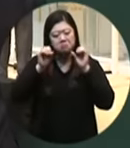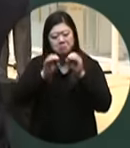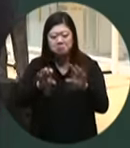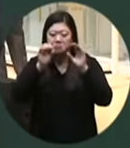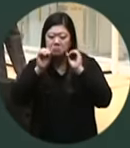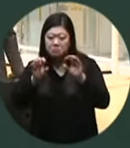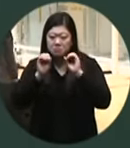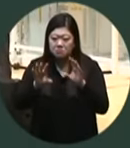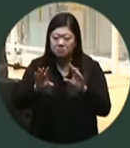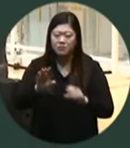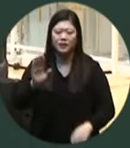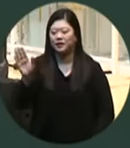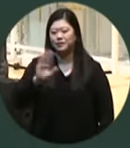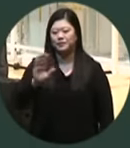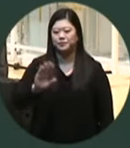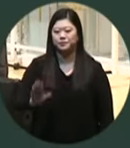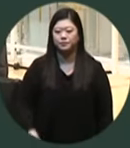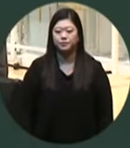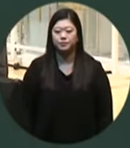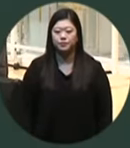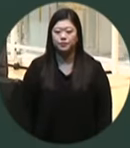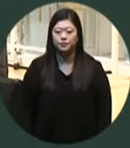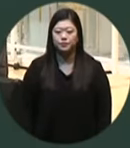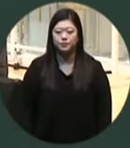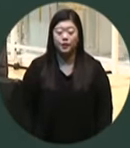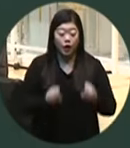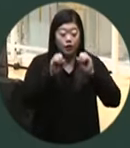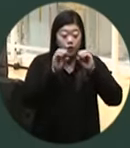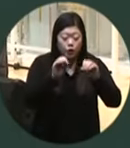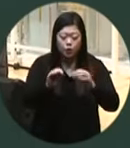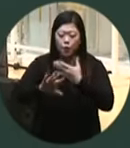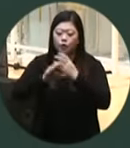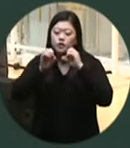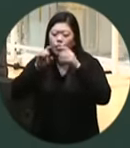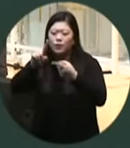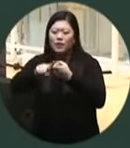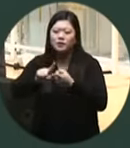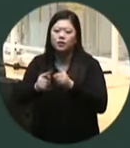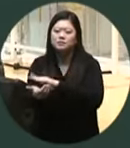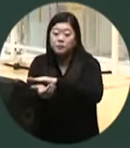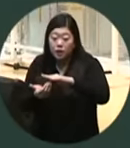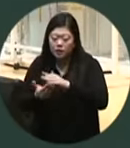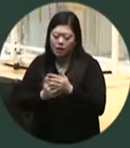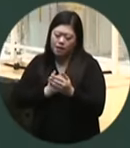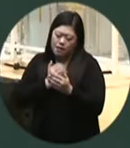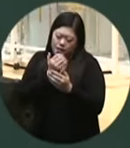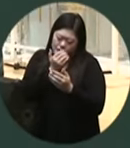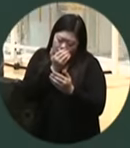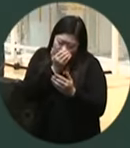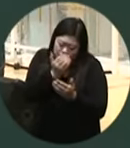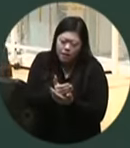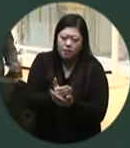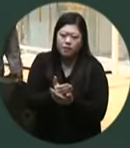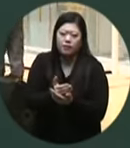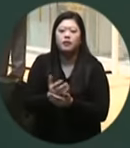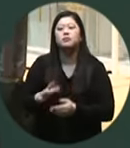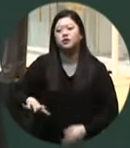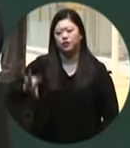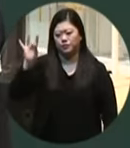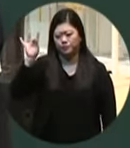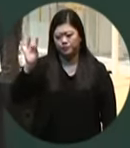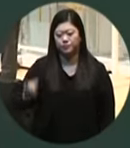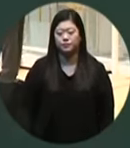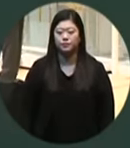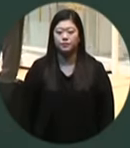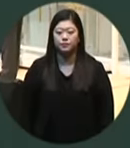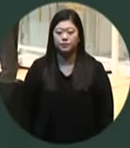missions, you would not just do it. 전도와 선교의 감격입니다. You will have a heart of gratitude, a deep sense of thanks 엄청나죠? for that. Isn't that